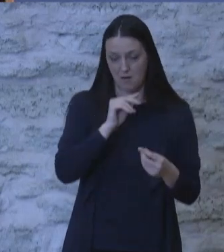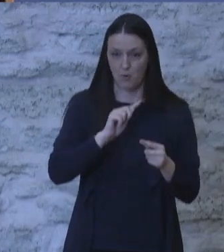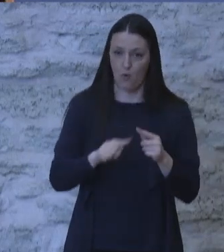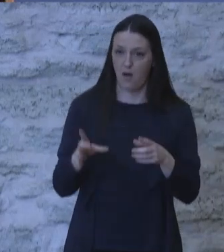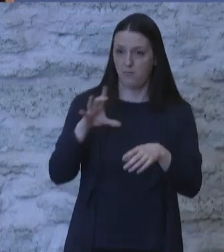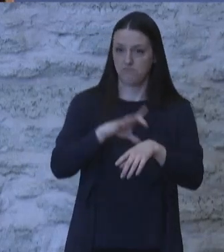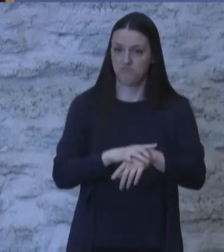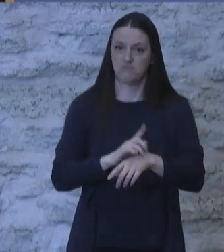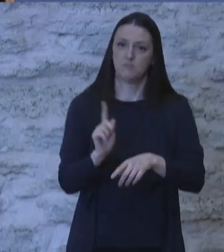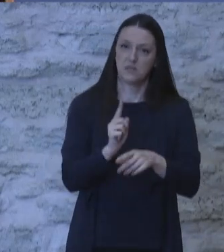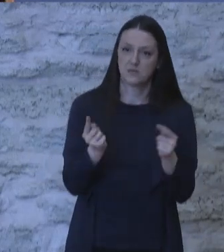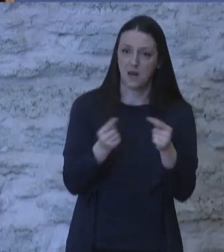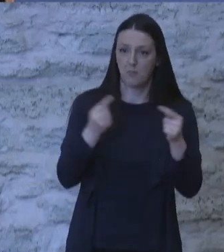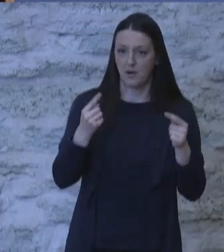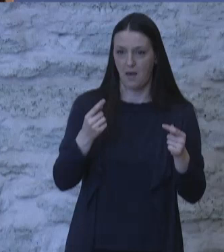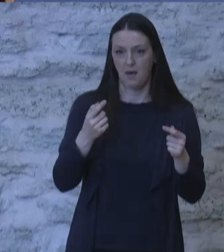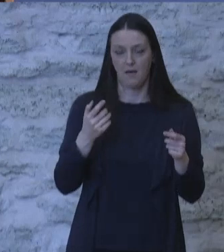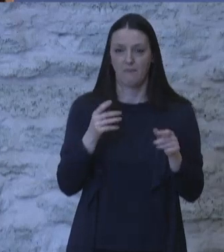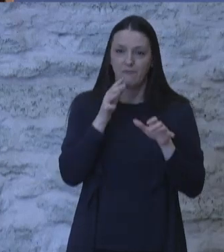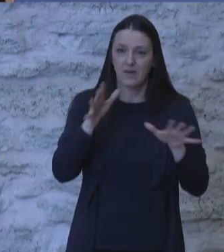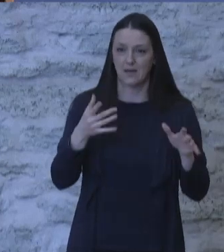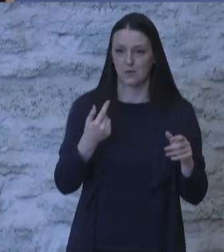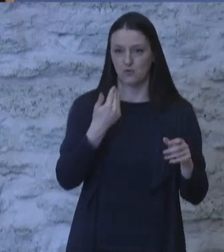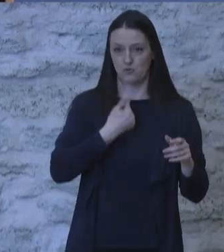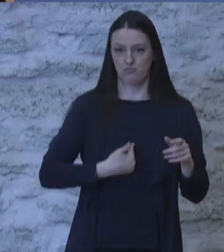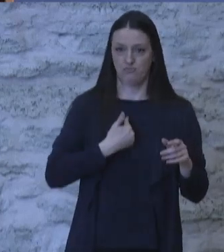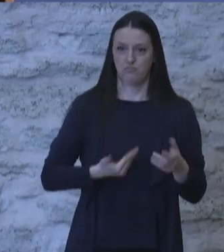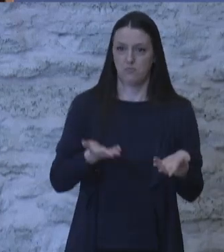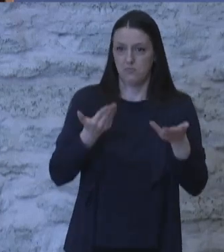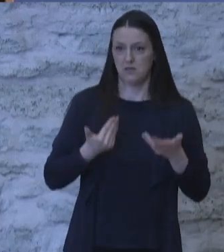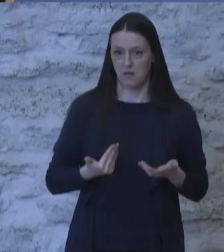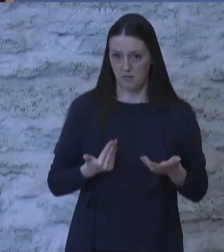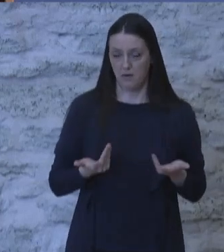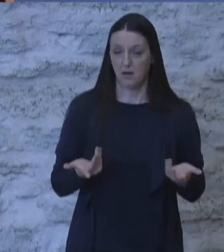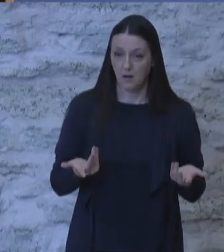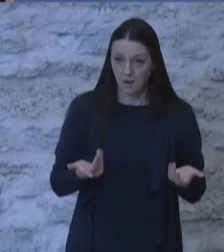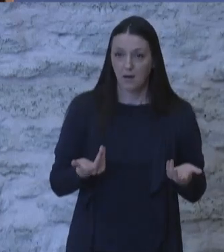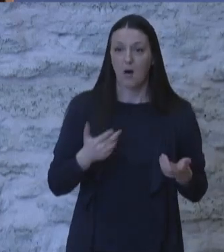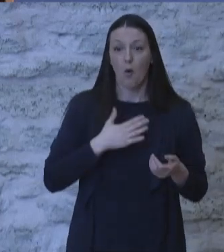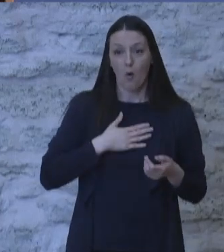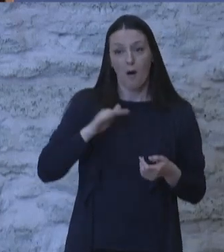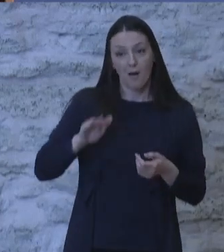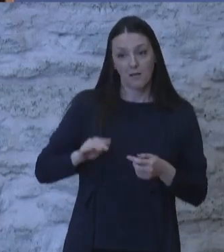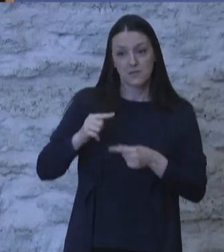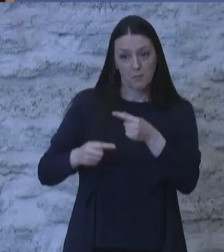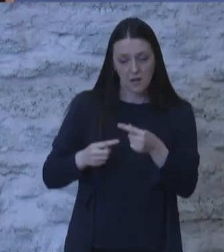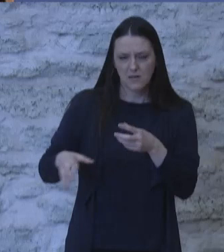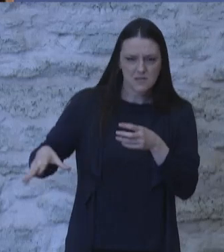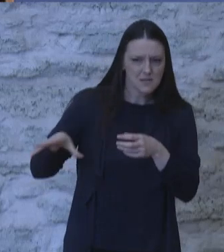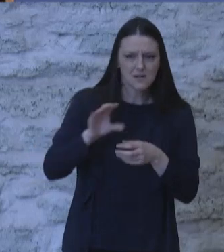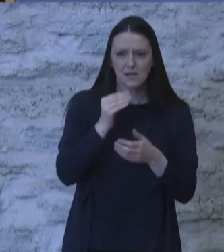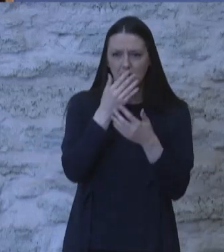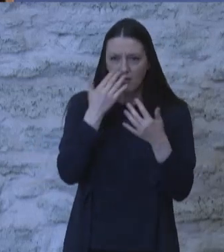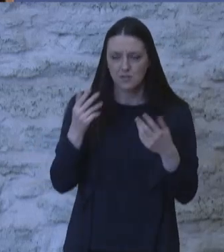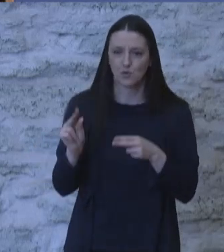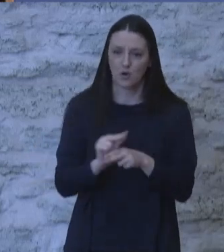mis suguse konkreetse viiruse või asjaga on tegemist, mis annab sellele ka nime. Ja minu lapsepõlves raviti kõiki niisuguse